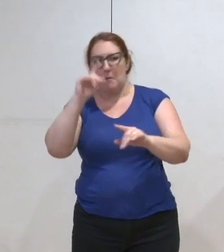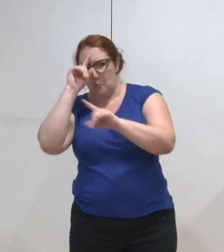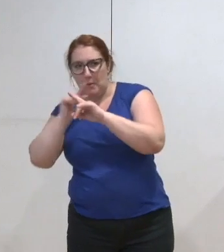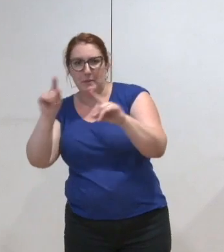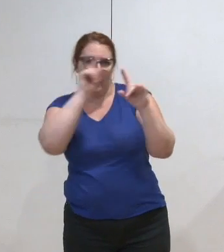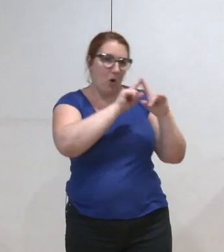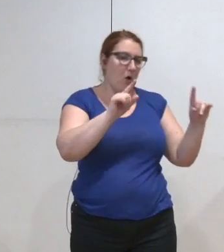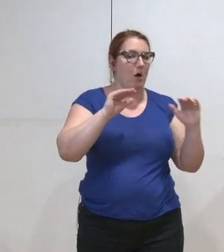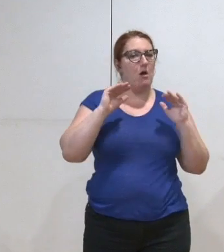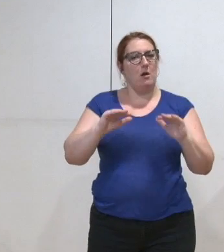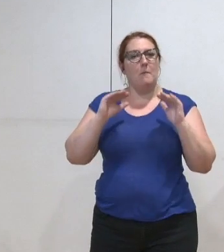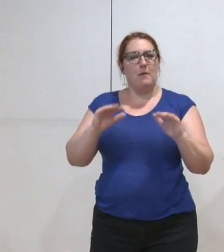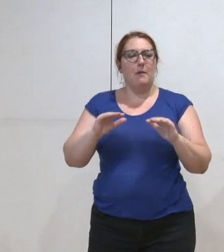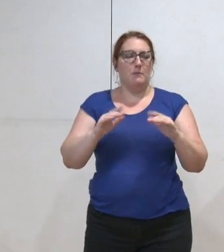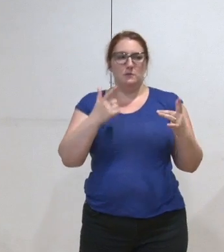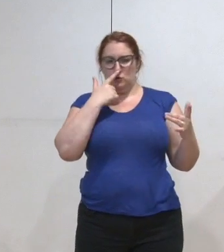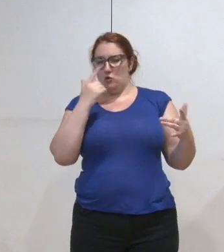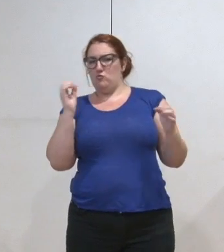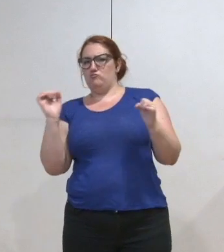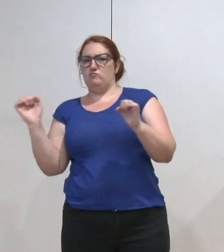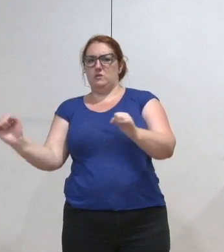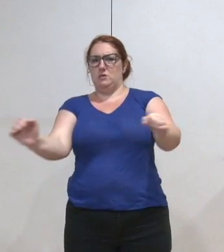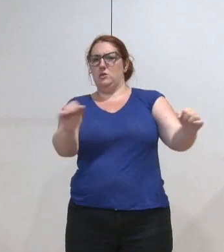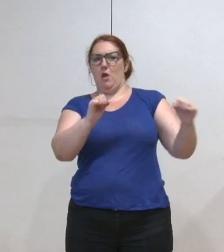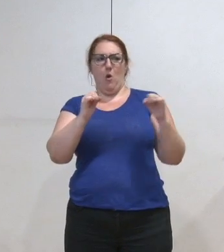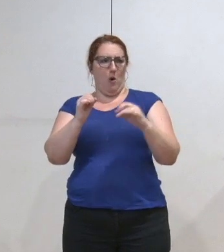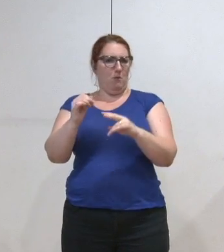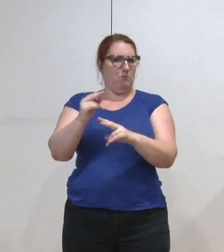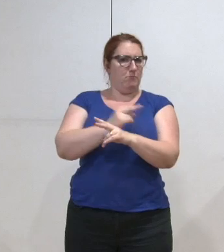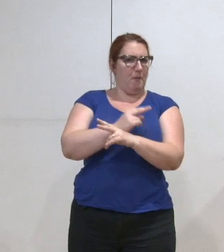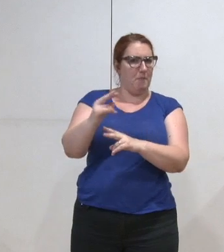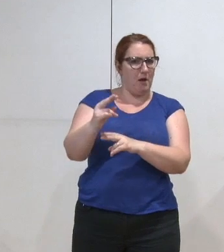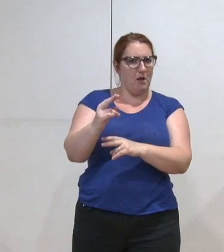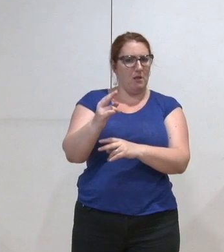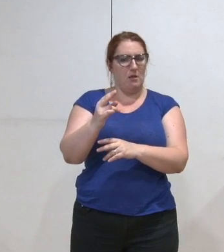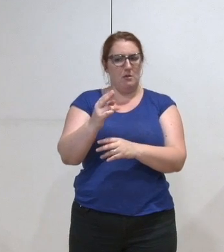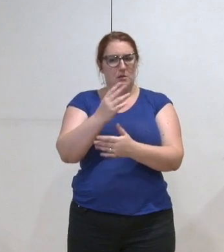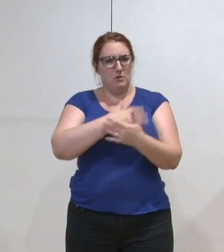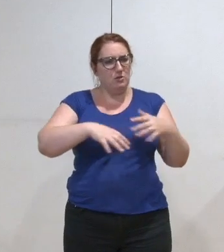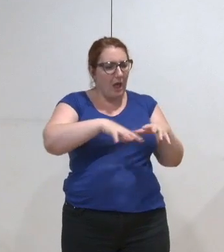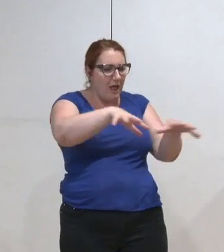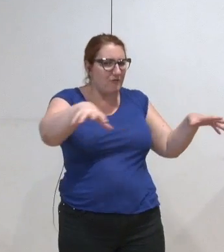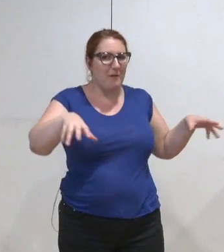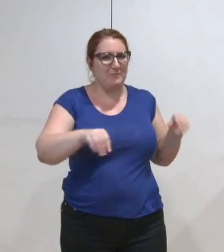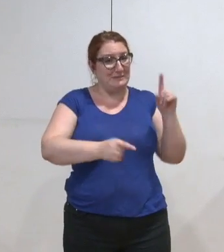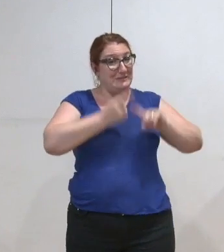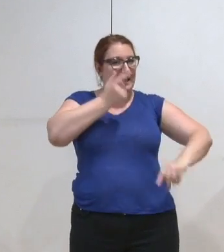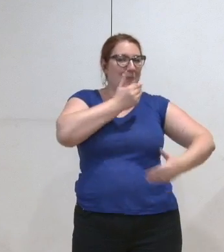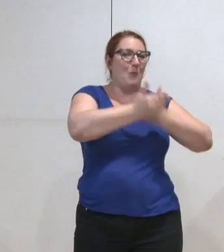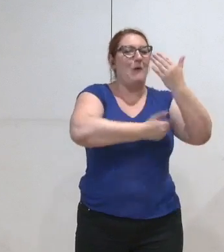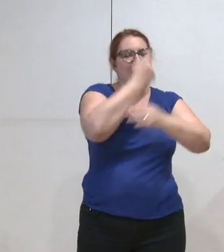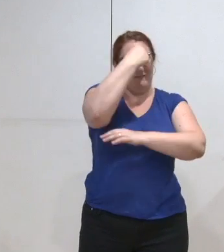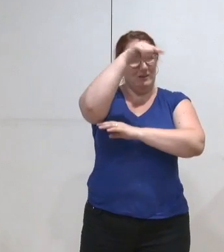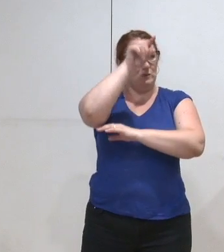spectre assez large de consensus qui se dégage au sein des des familles progressistes dans ce domaine là sur un